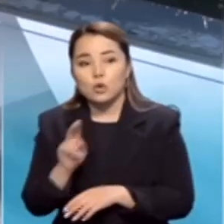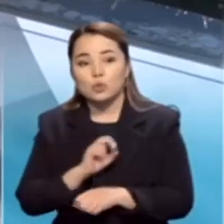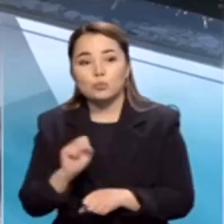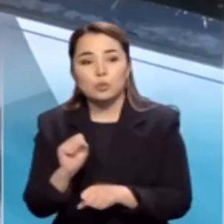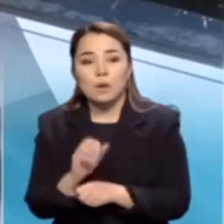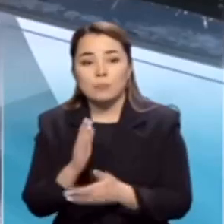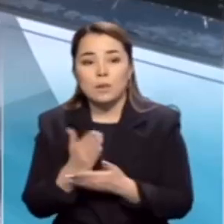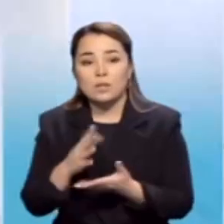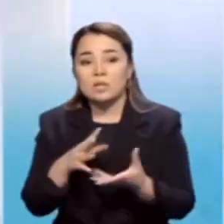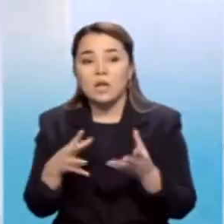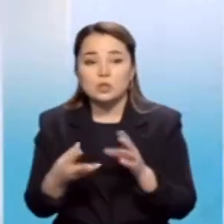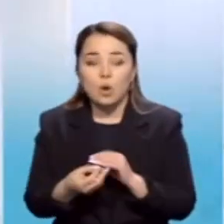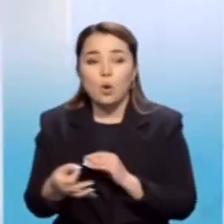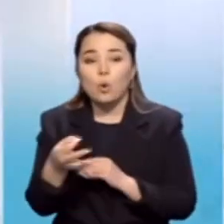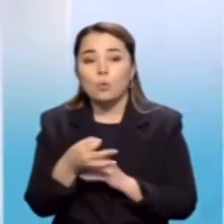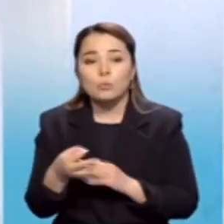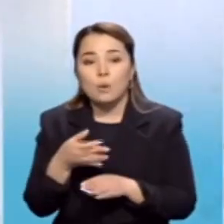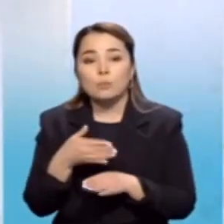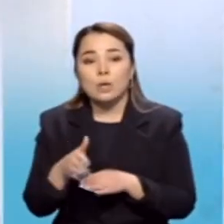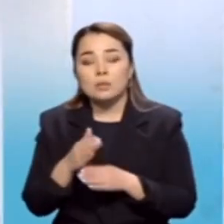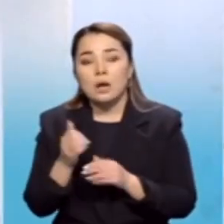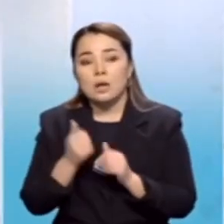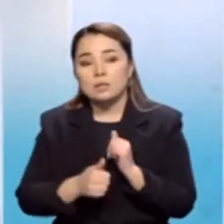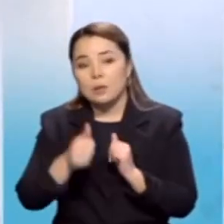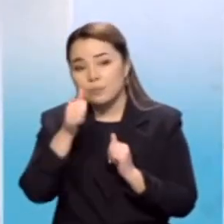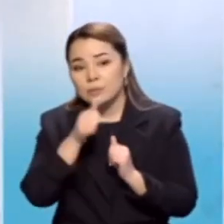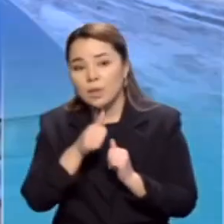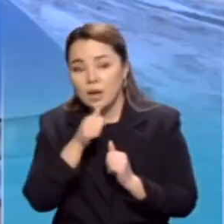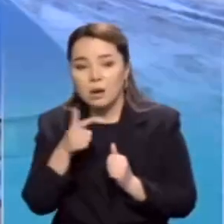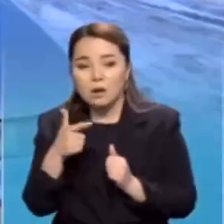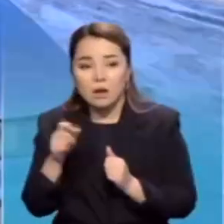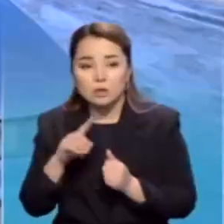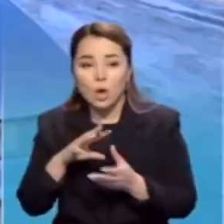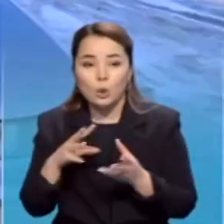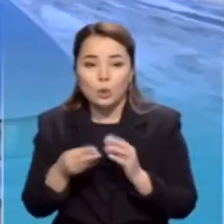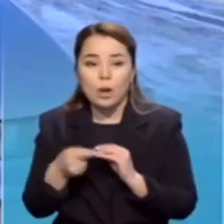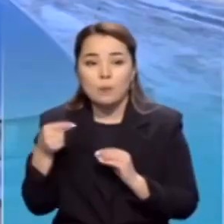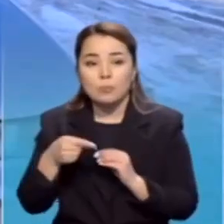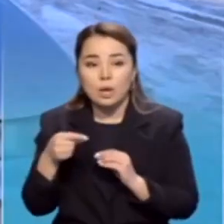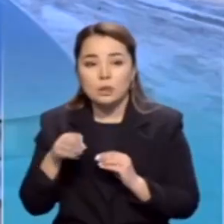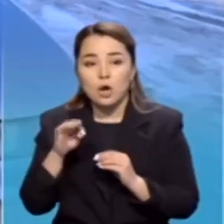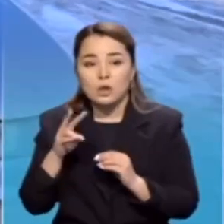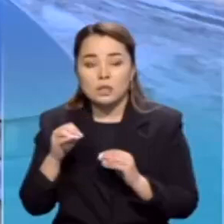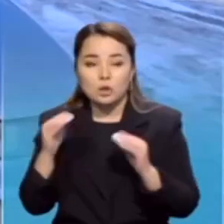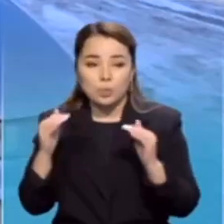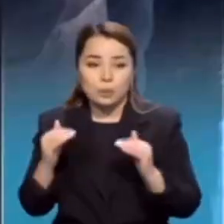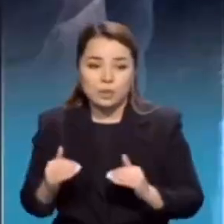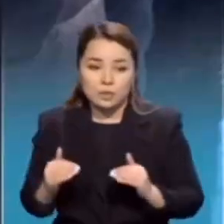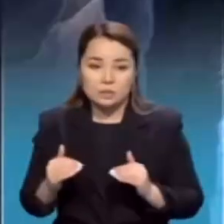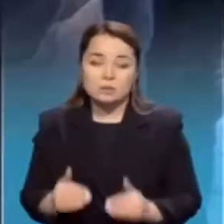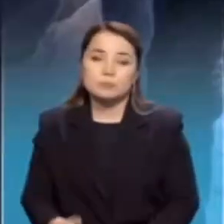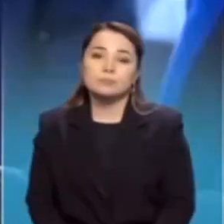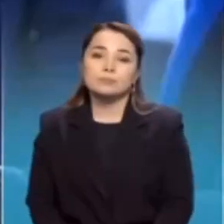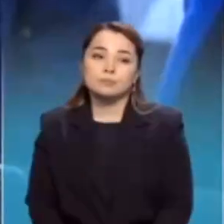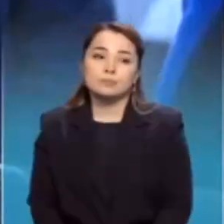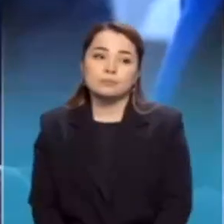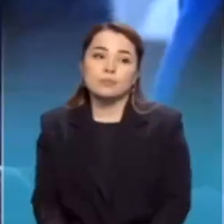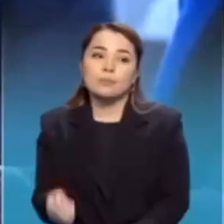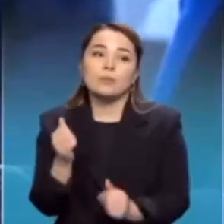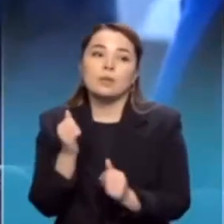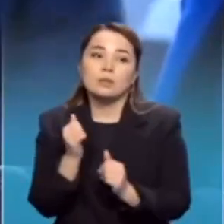тоқтатқан. Нәтижесінде облысқа бөлінетін ай сайынғы газ көлемі 1000 тоннаға төмендеген.